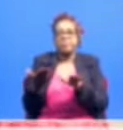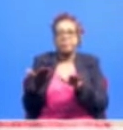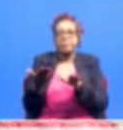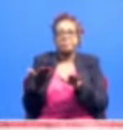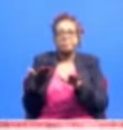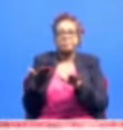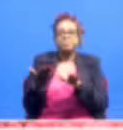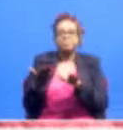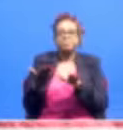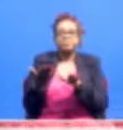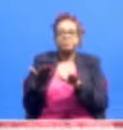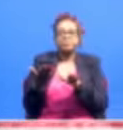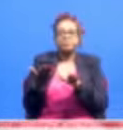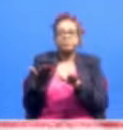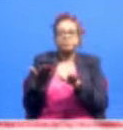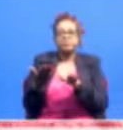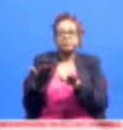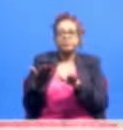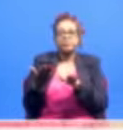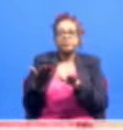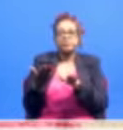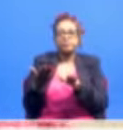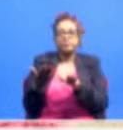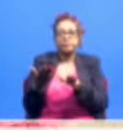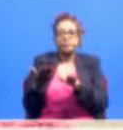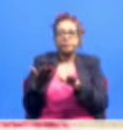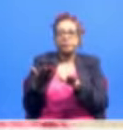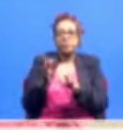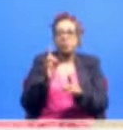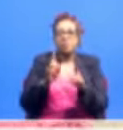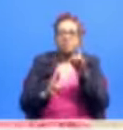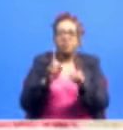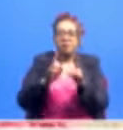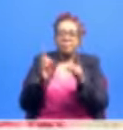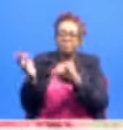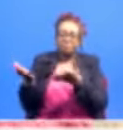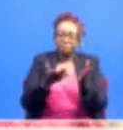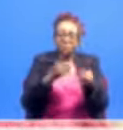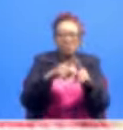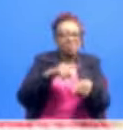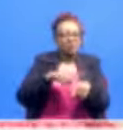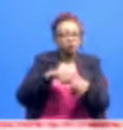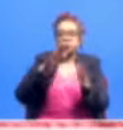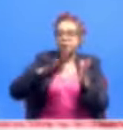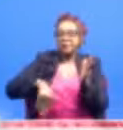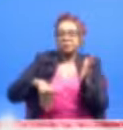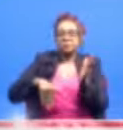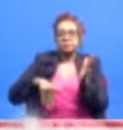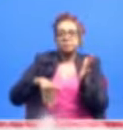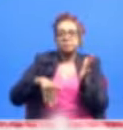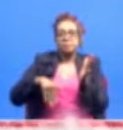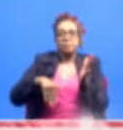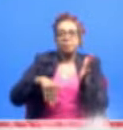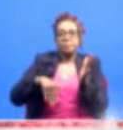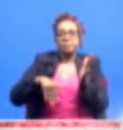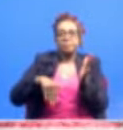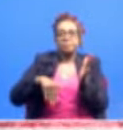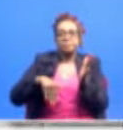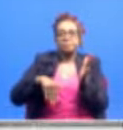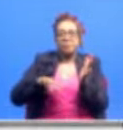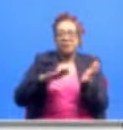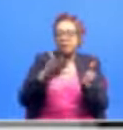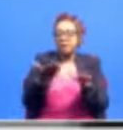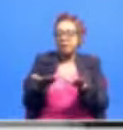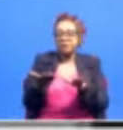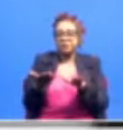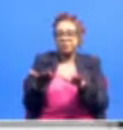came, ndio tukaweza kuwafikia, but it was too late. Walikuwa washaenda.